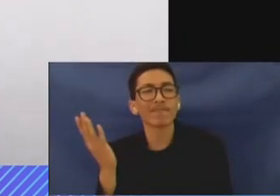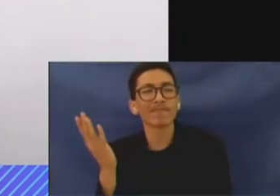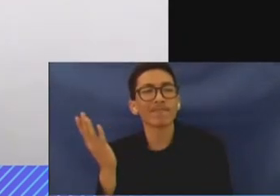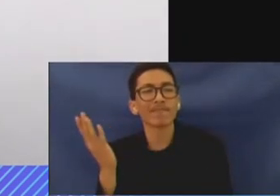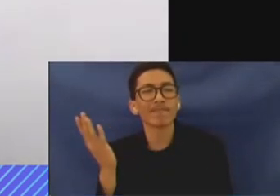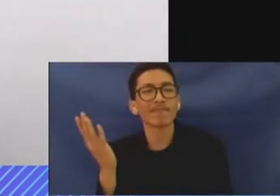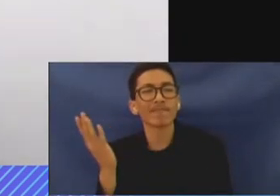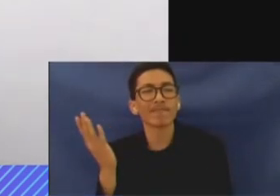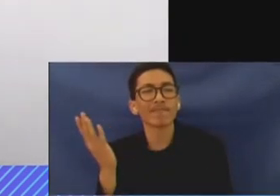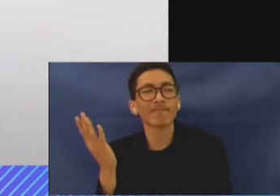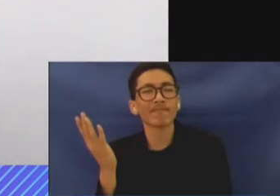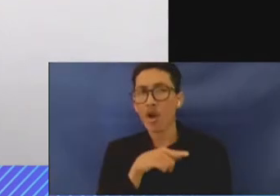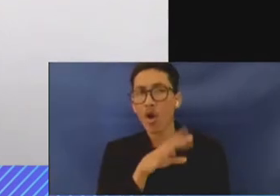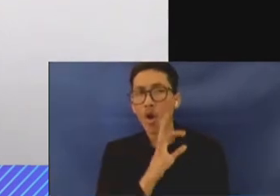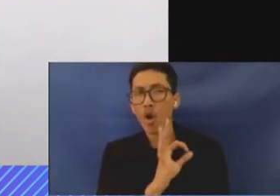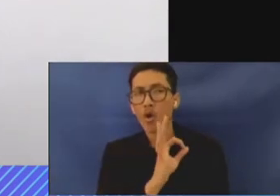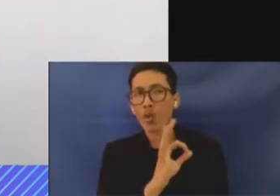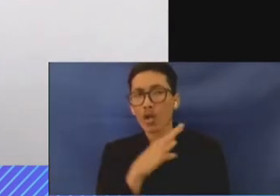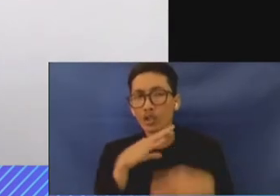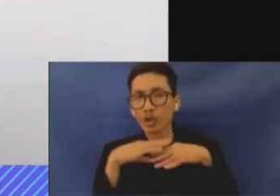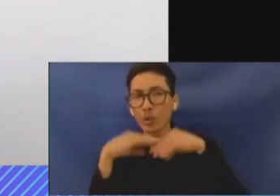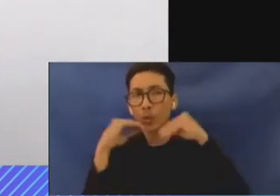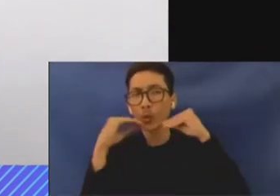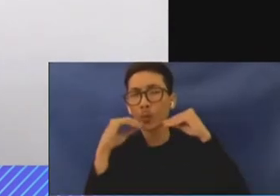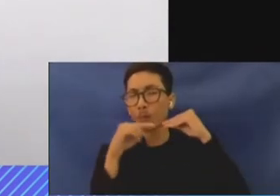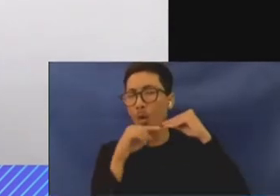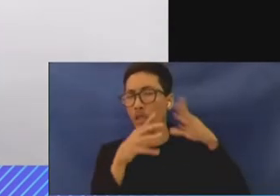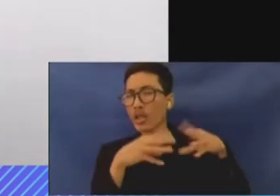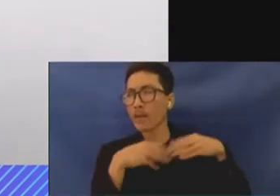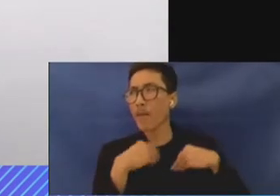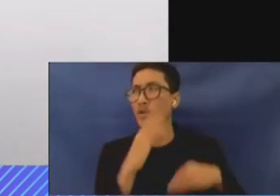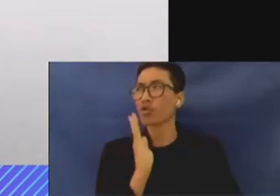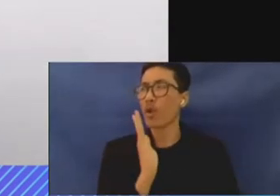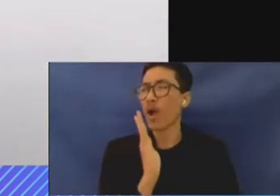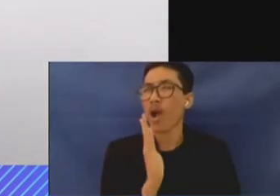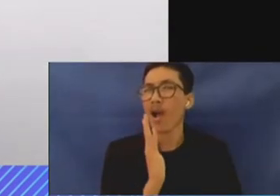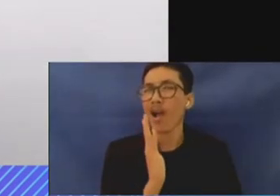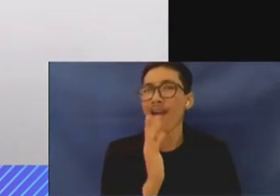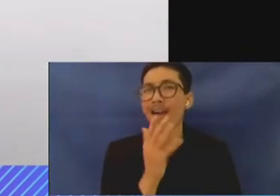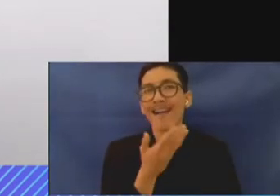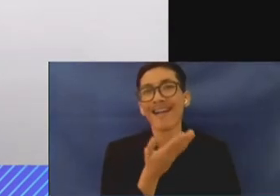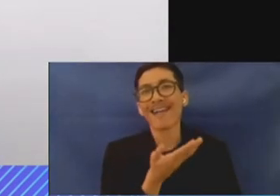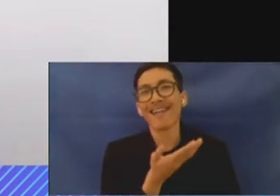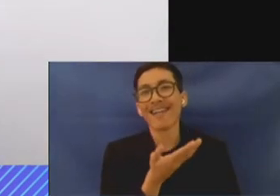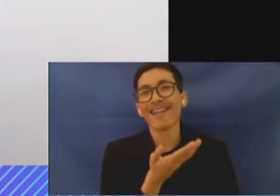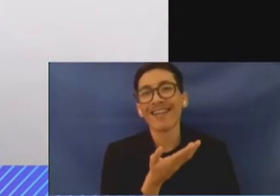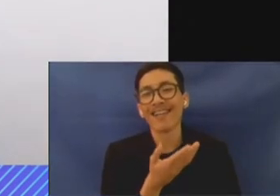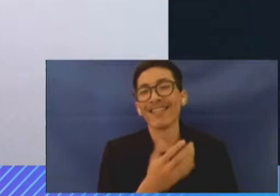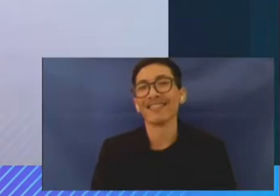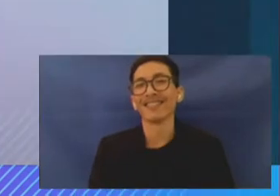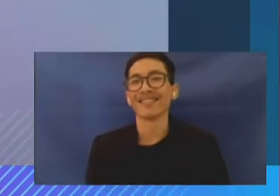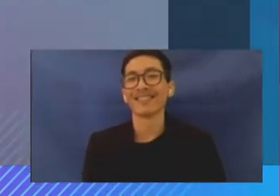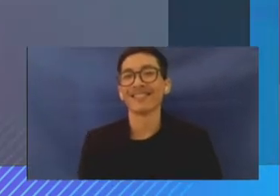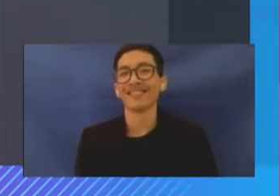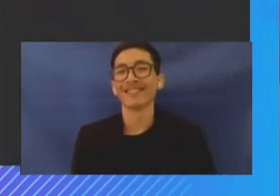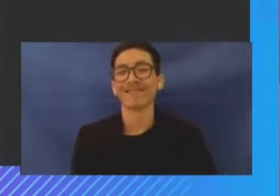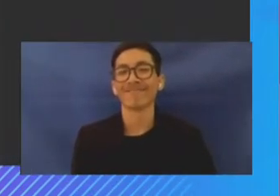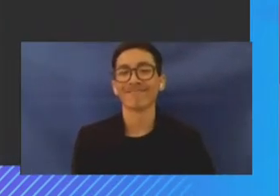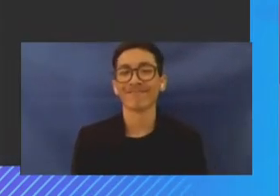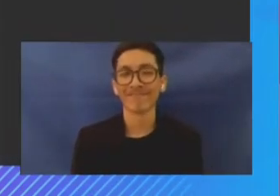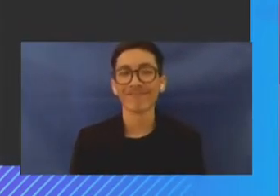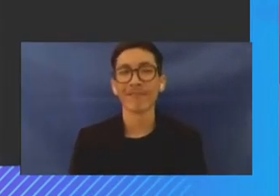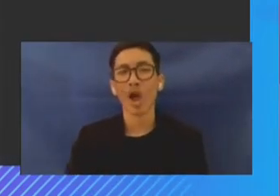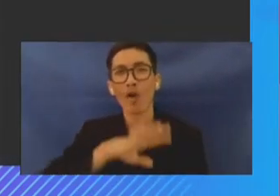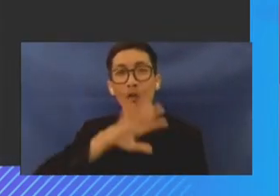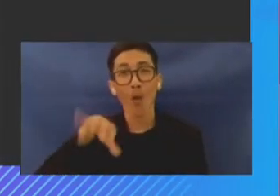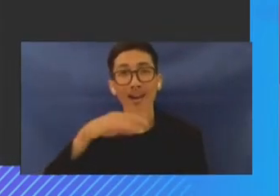pun sudah menerima anaknya dengan leluasa gitu kan. Dan itu ya akhirnya saya merasa bahwasanya keluarga ini menjadi inti dari apa ya,